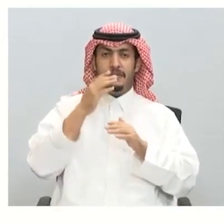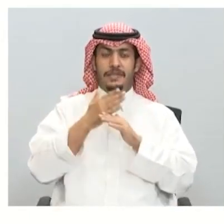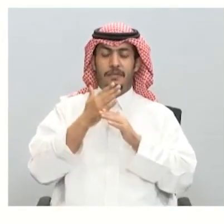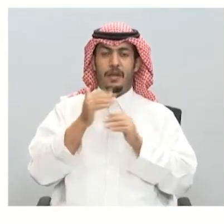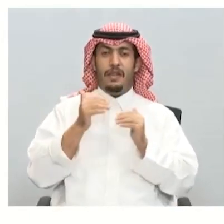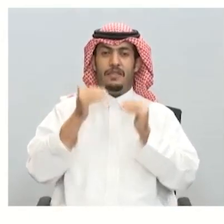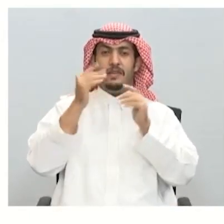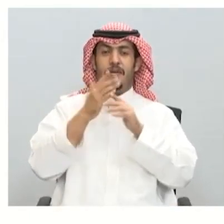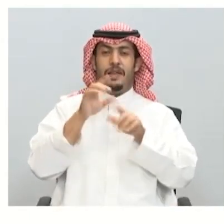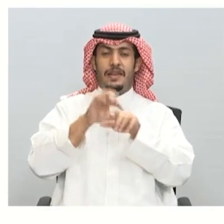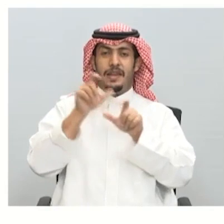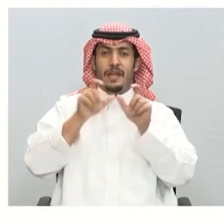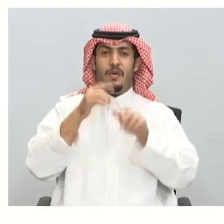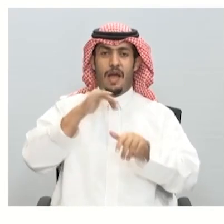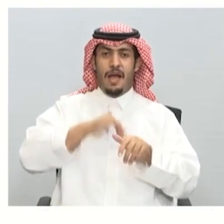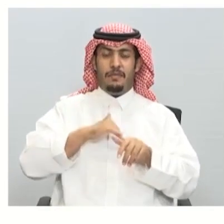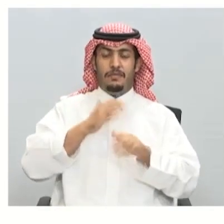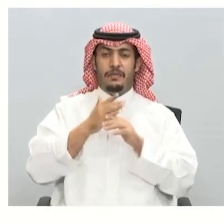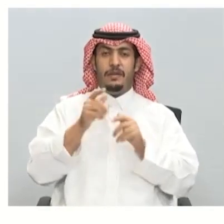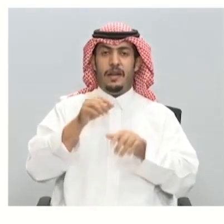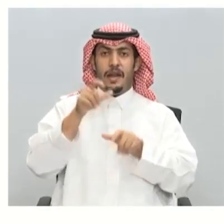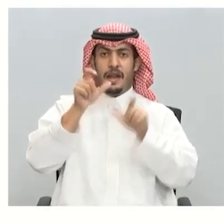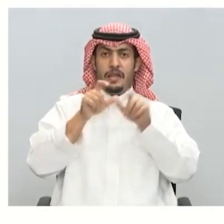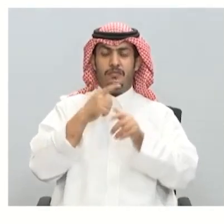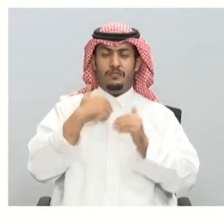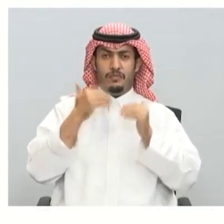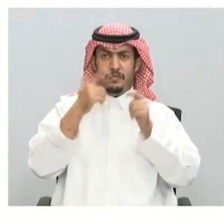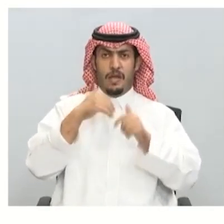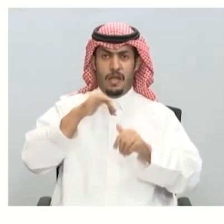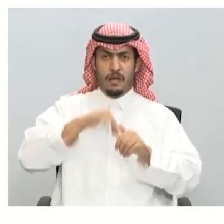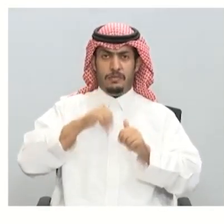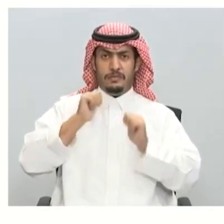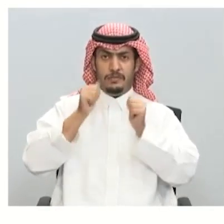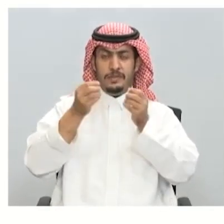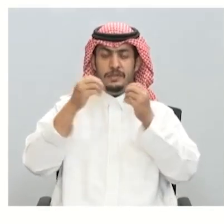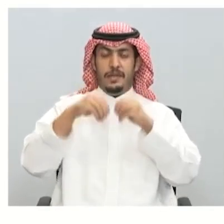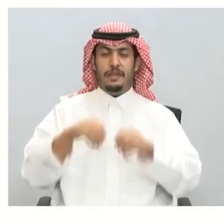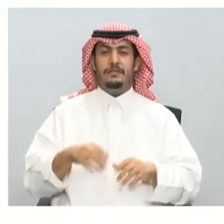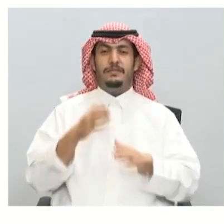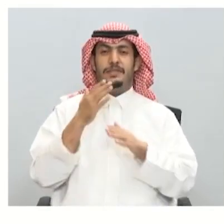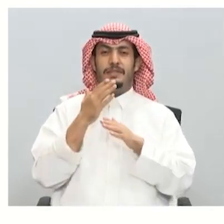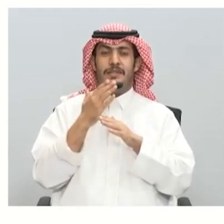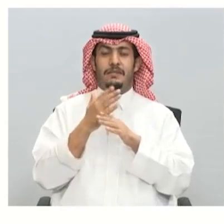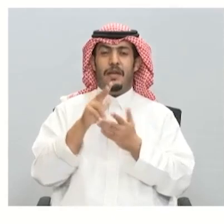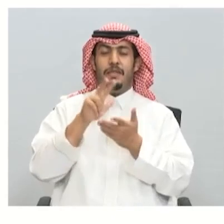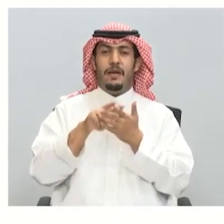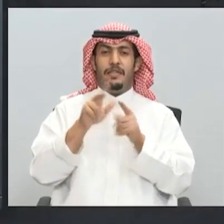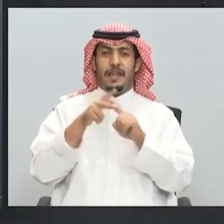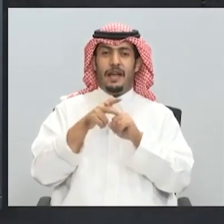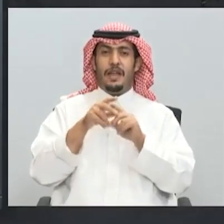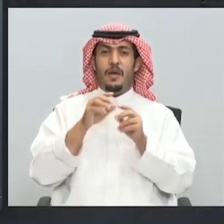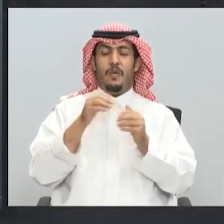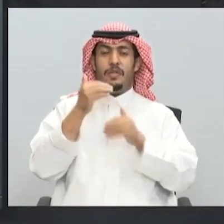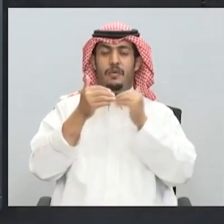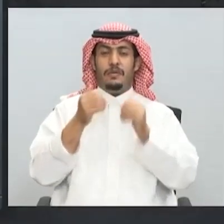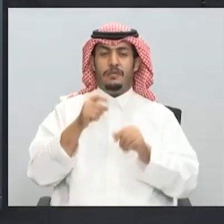ارتفاع خيارات المستهلك وايضا رغباته اصبح العميل لديه رغبات اعلى طموحات اعلى كذلك بسبب الاعتماد على التقنيه والتطورات